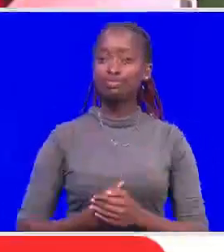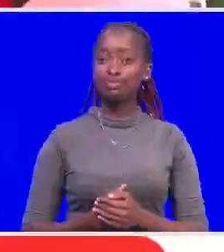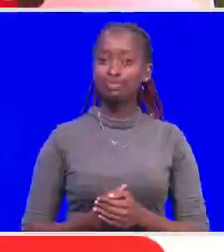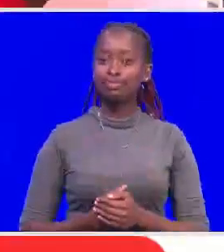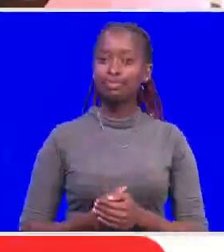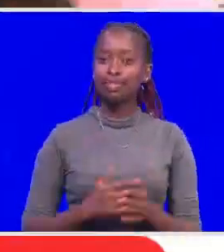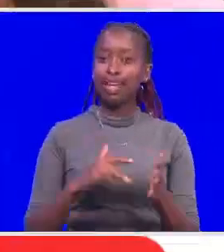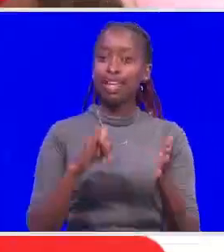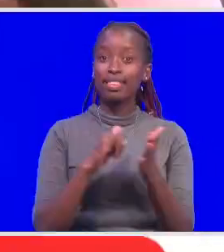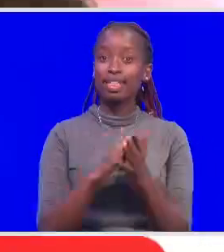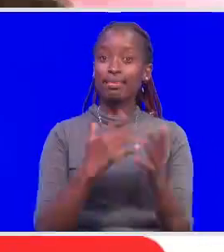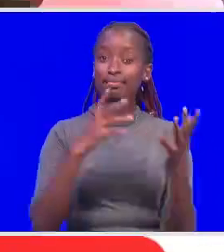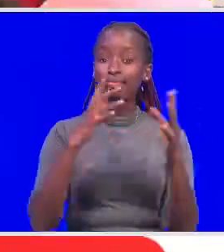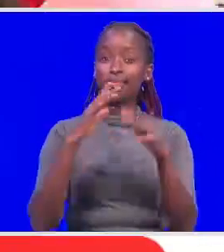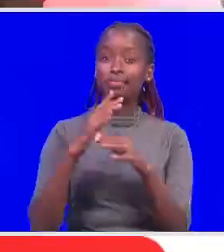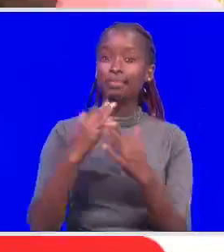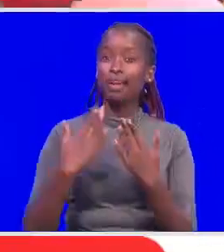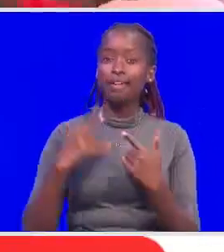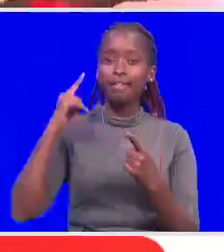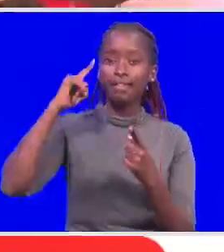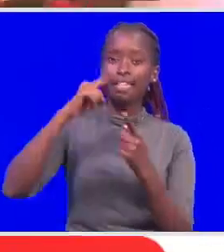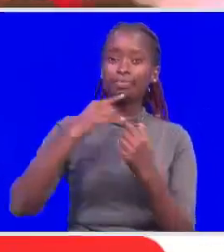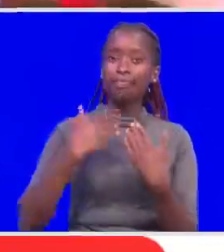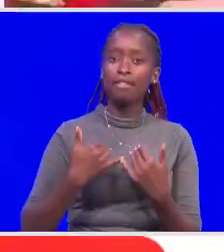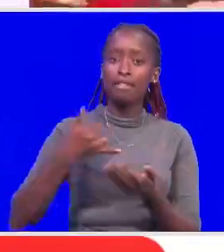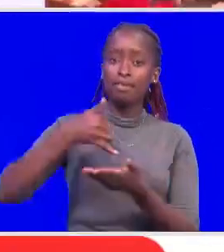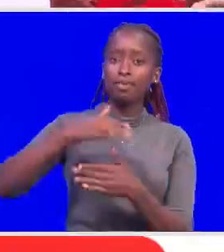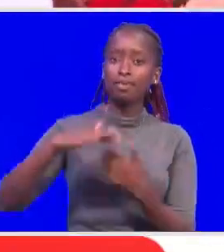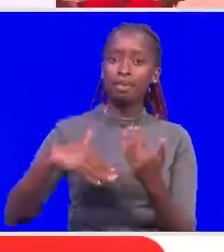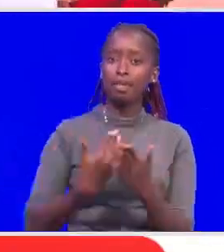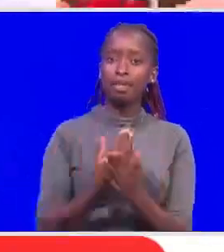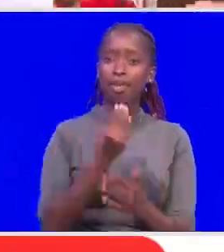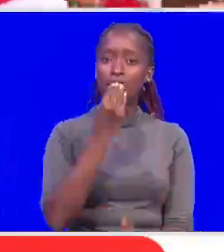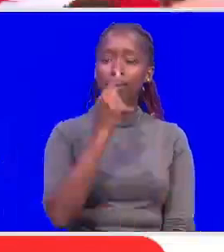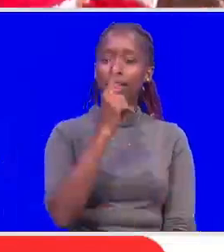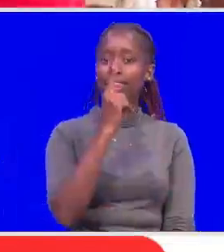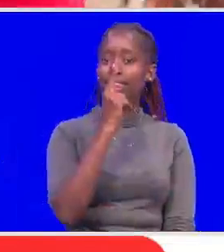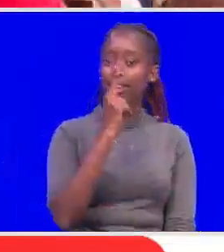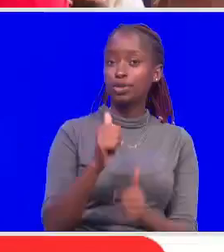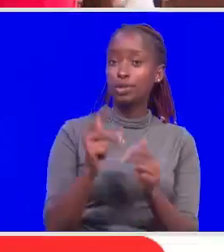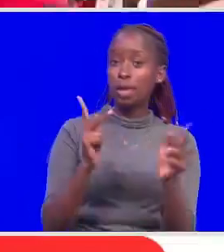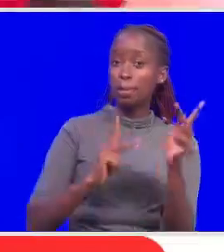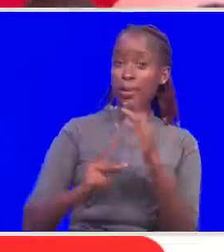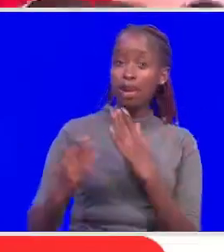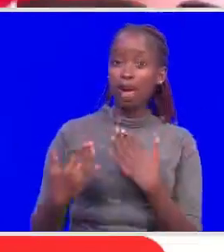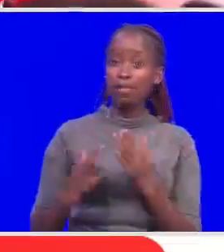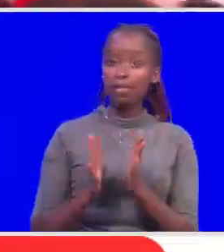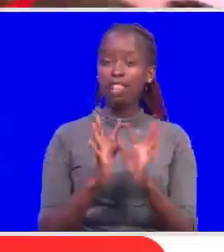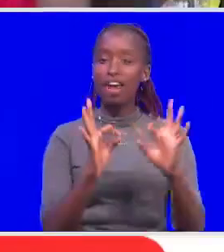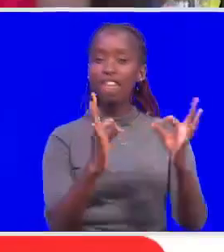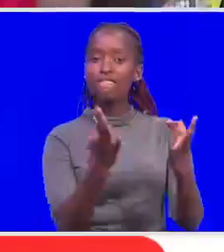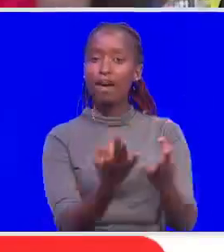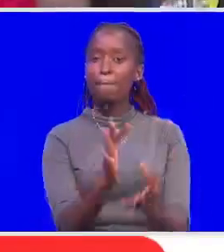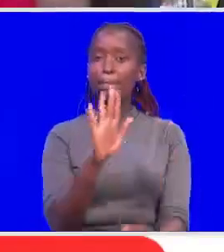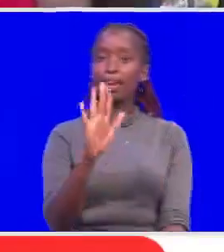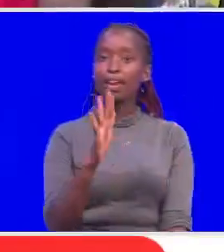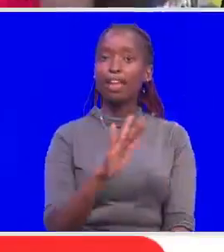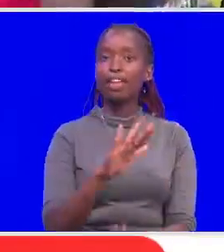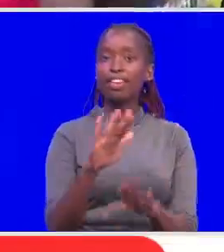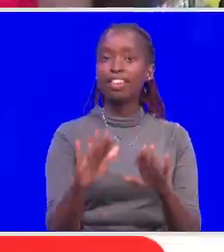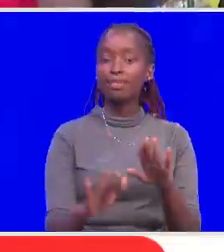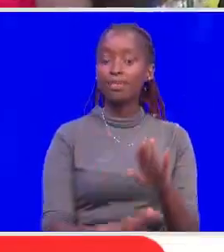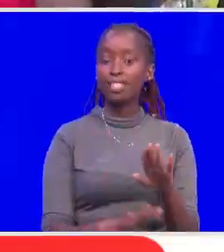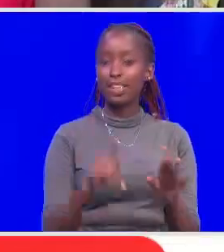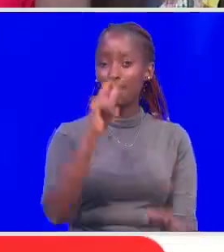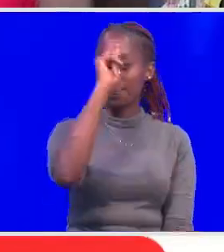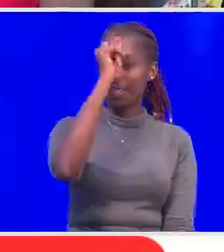Kilele wa sherehe hizi ni kushiriki katika chakula cha mchana kilichoandaliwa na familia yake naibu rais. Children, and I want